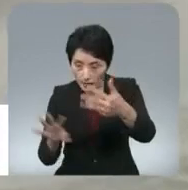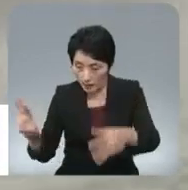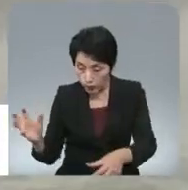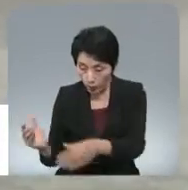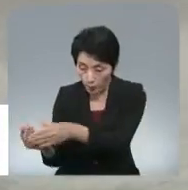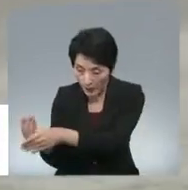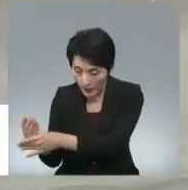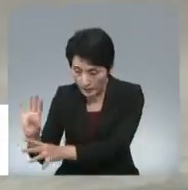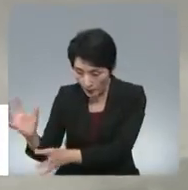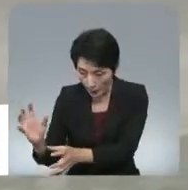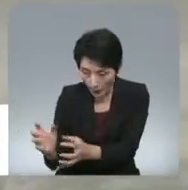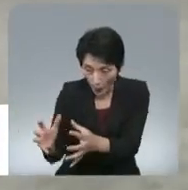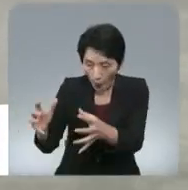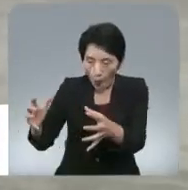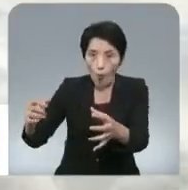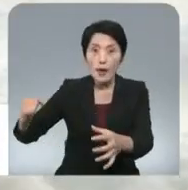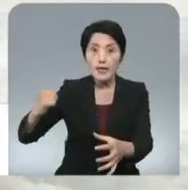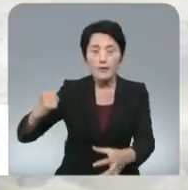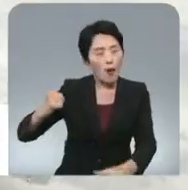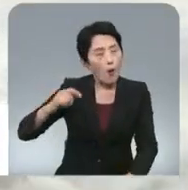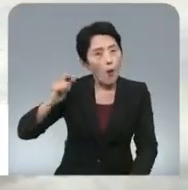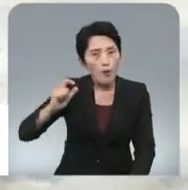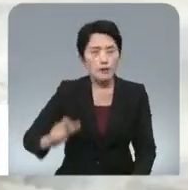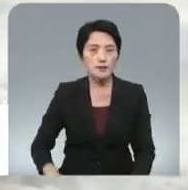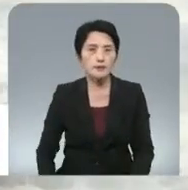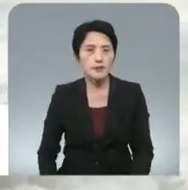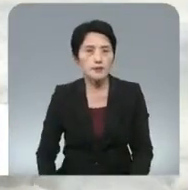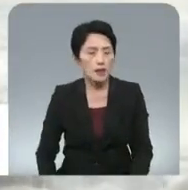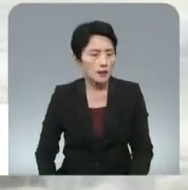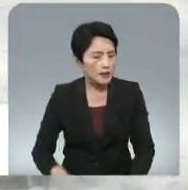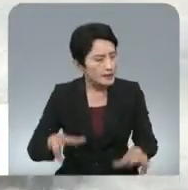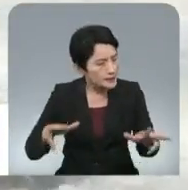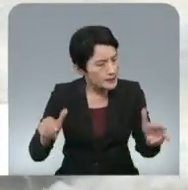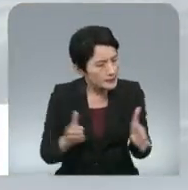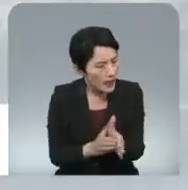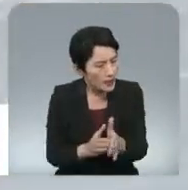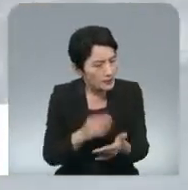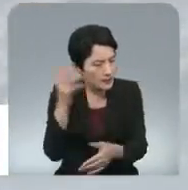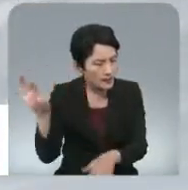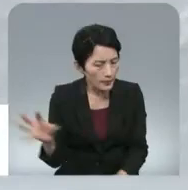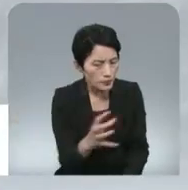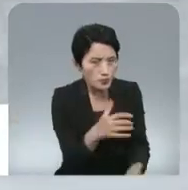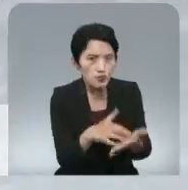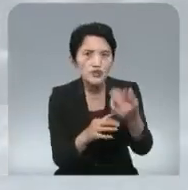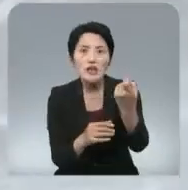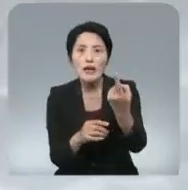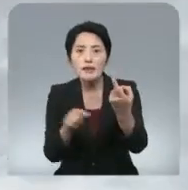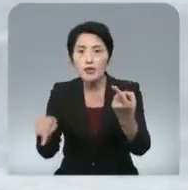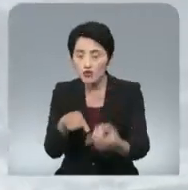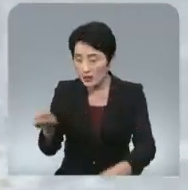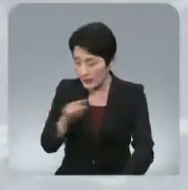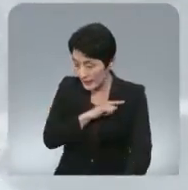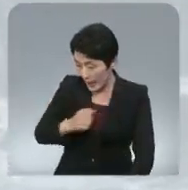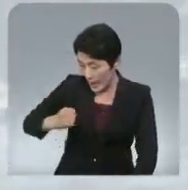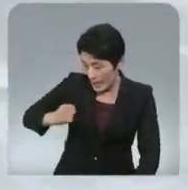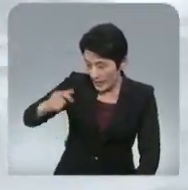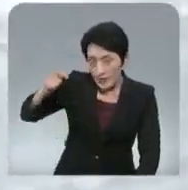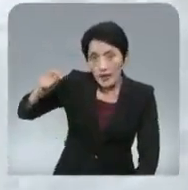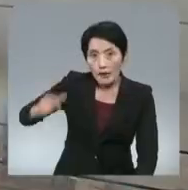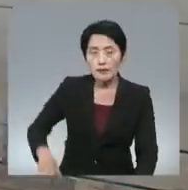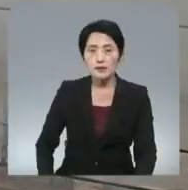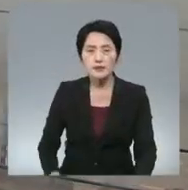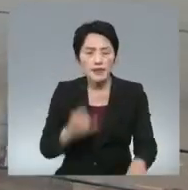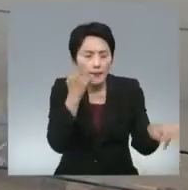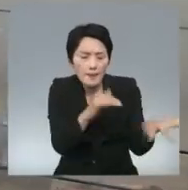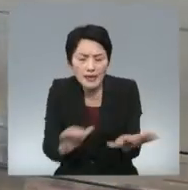28 tháng 8 chỉ trong vòng 2 ngày cơn bão đã phát triển lên có mạnh nhất vào ngày 30 tháng 8 trở thành cơn bão mạnh nhất trong số 11